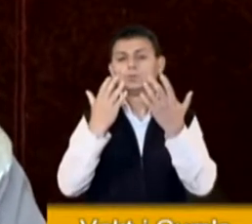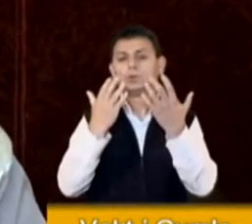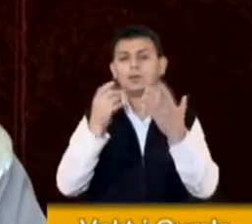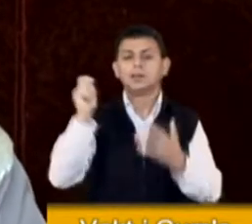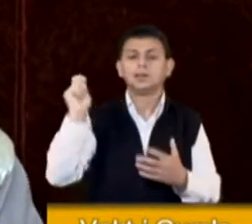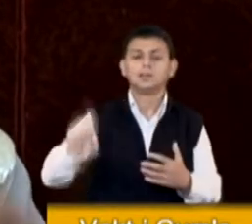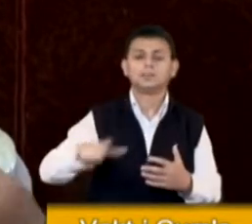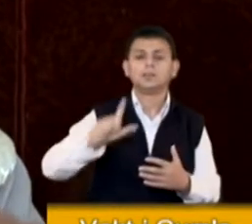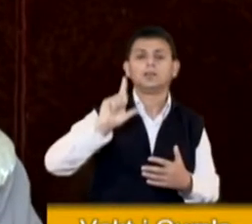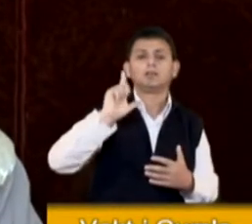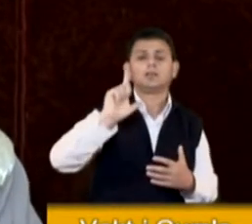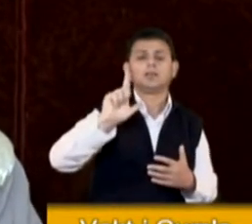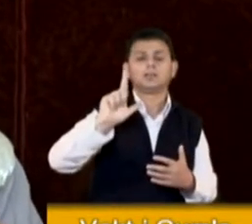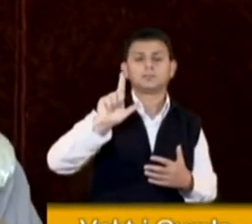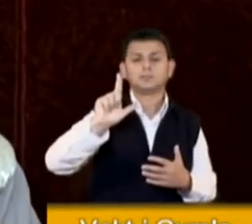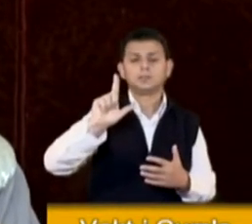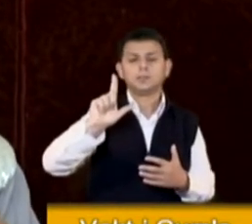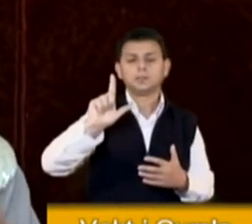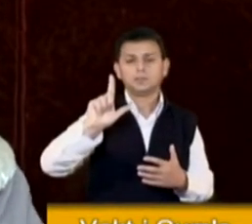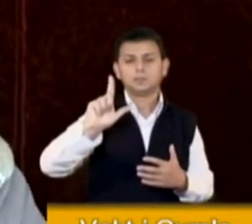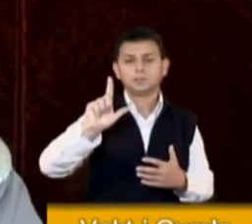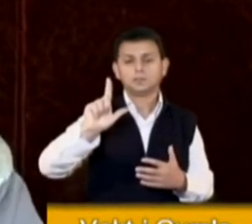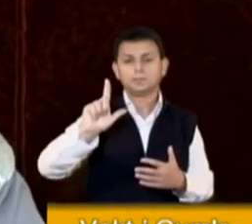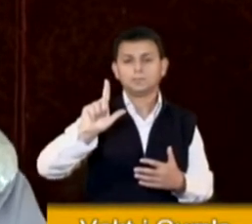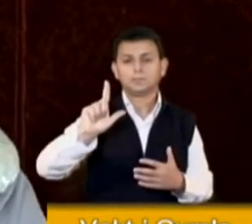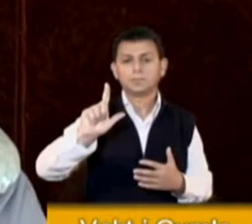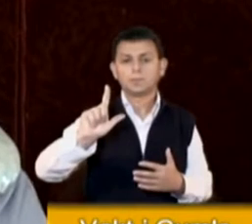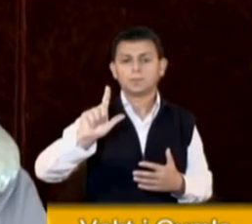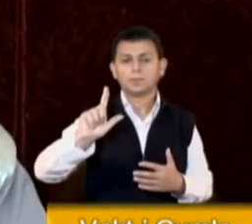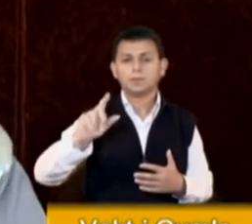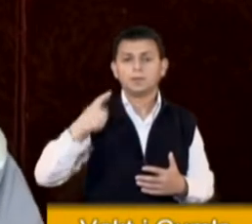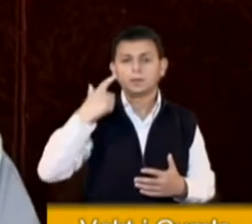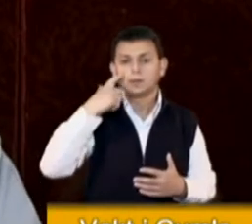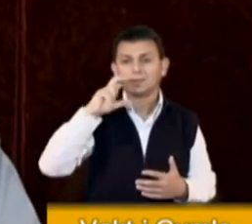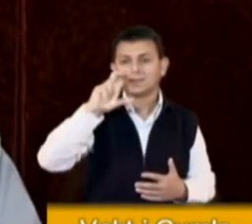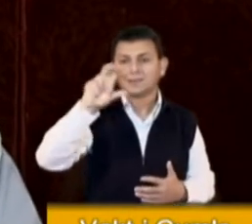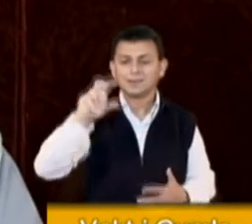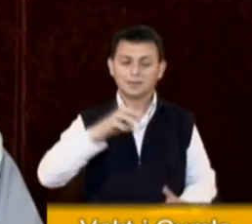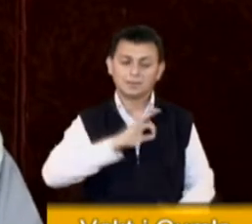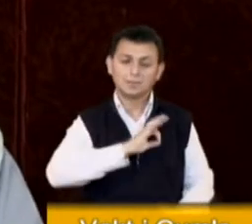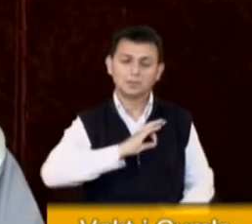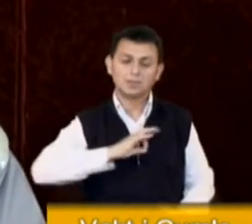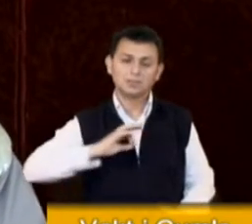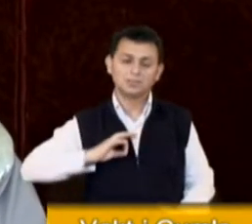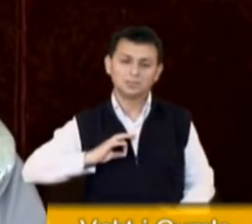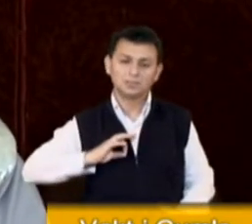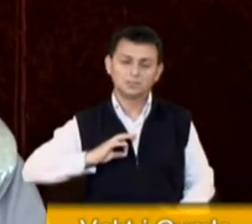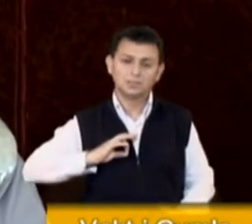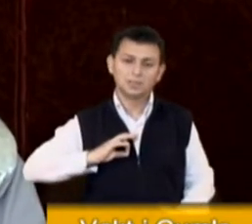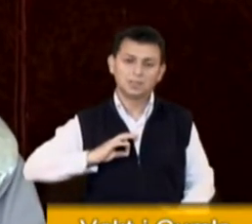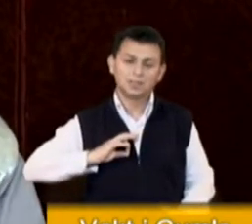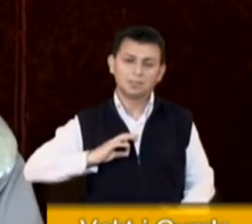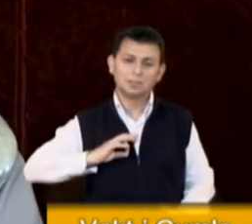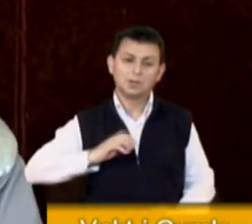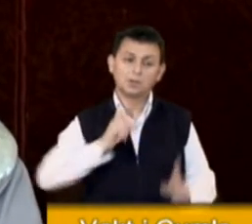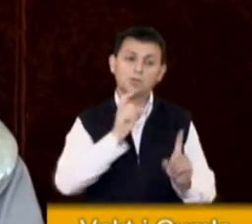billah, Allahümme barik fih diye dualar etme yerinde boncuklardan, kemiklerden, efendim üzerlikten,